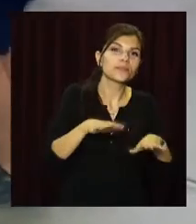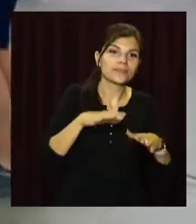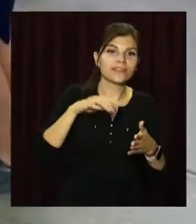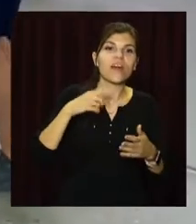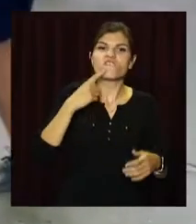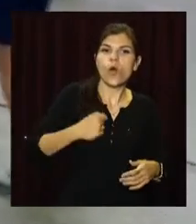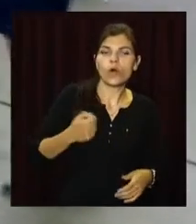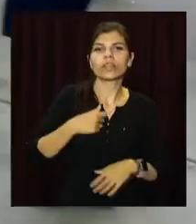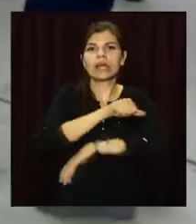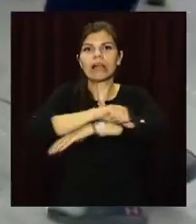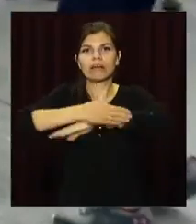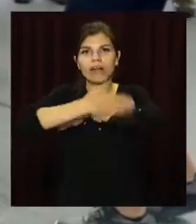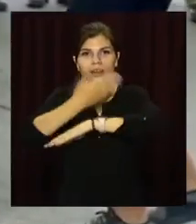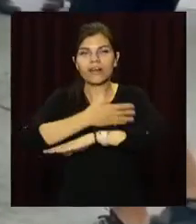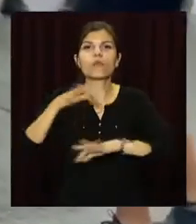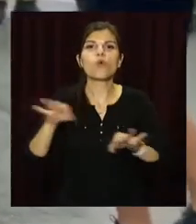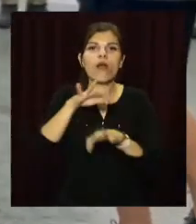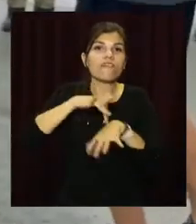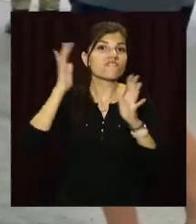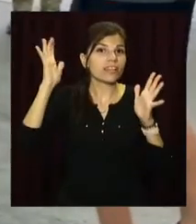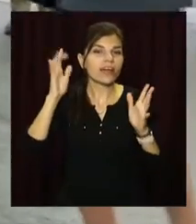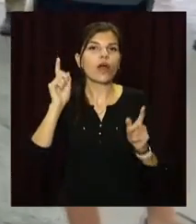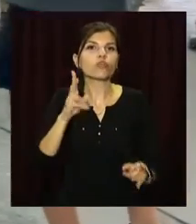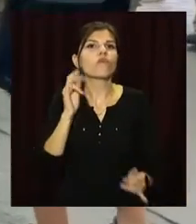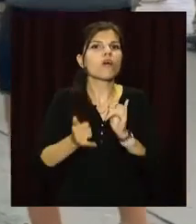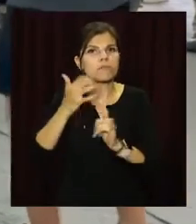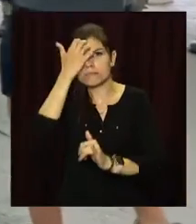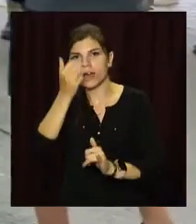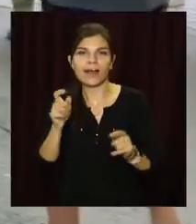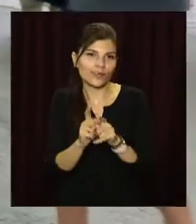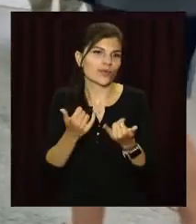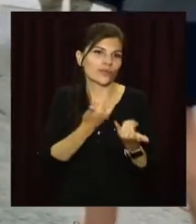та затятих велосипедистів. Україна!